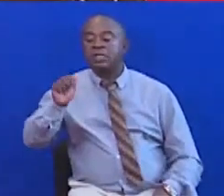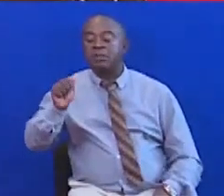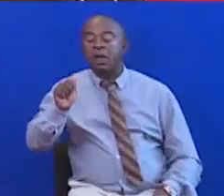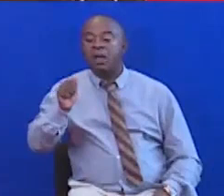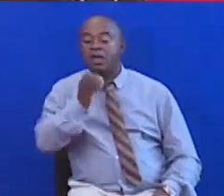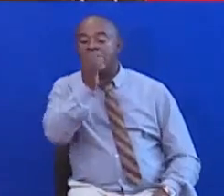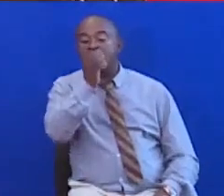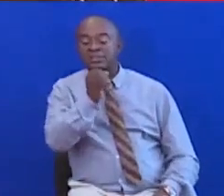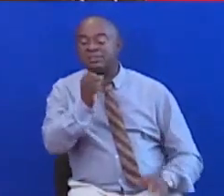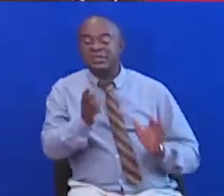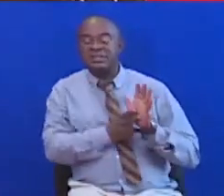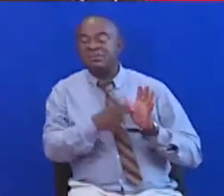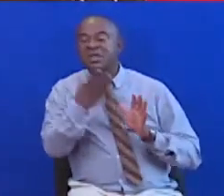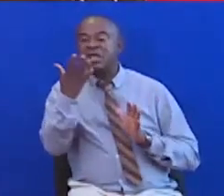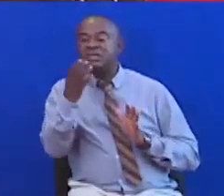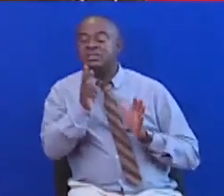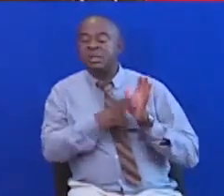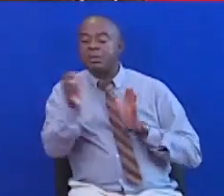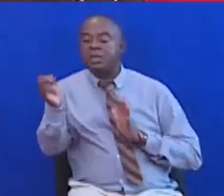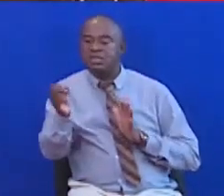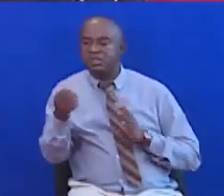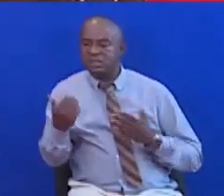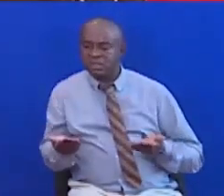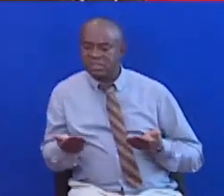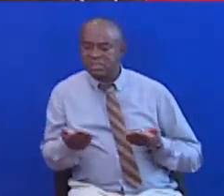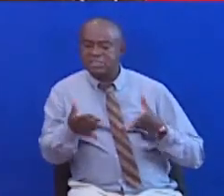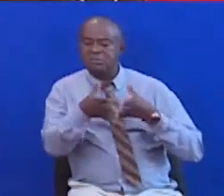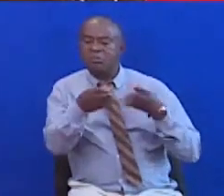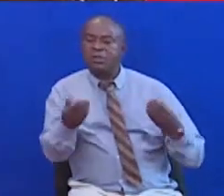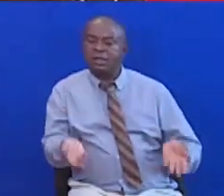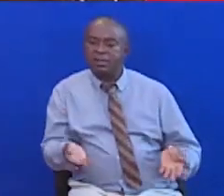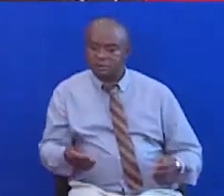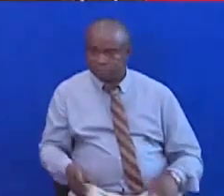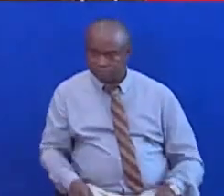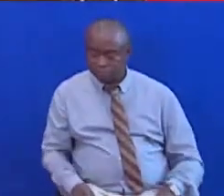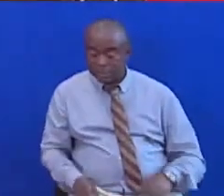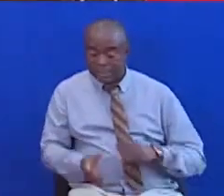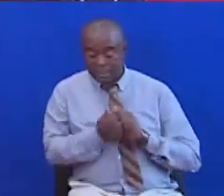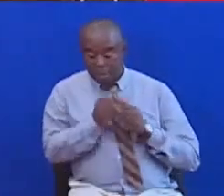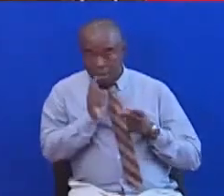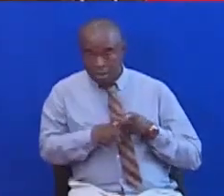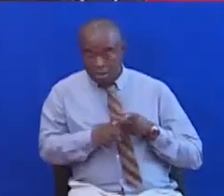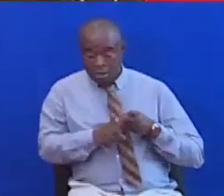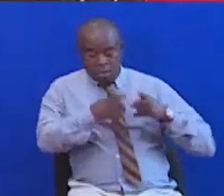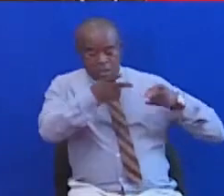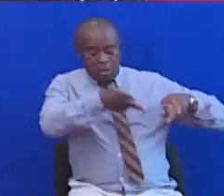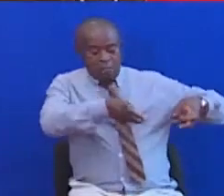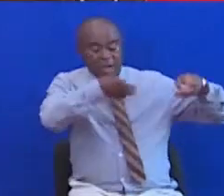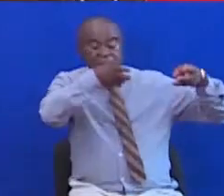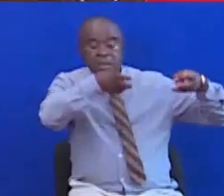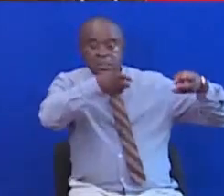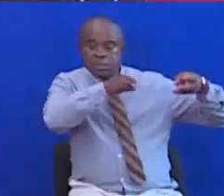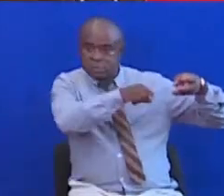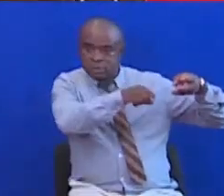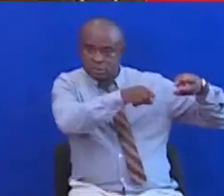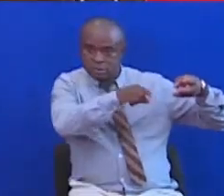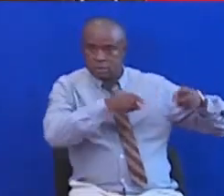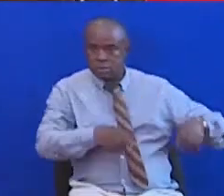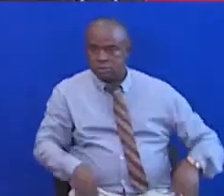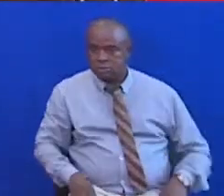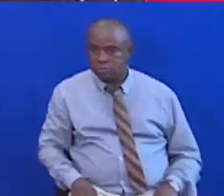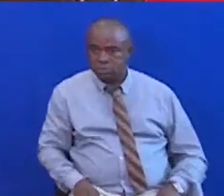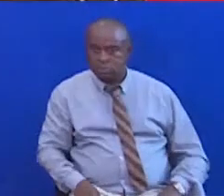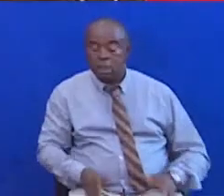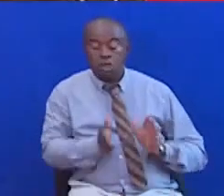billion for nothing. Hilo la kwanza. La pili, bandari yetu. Naomba